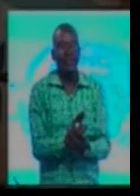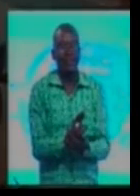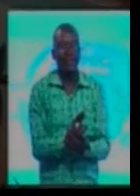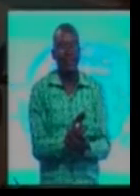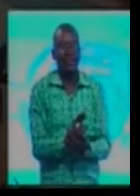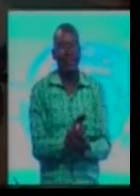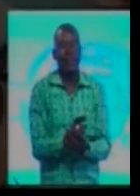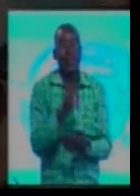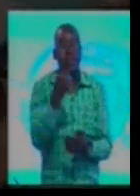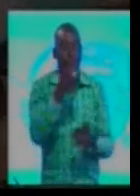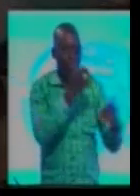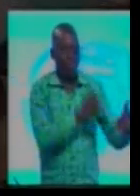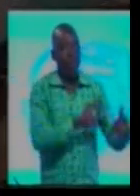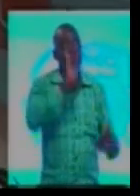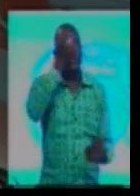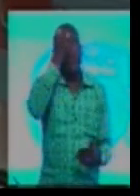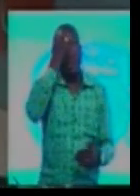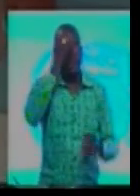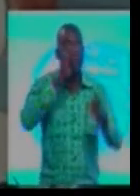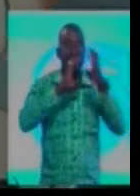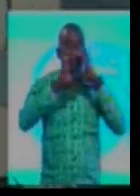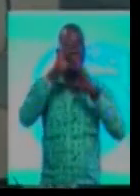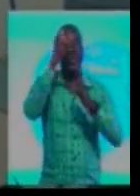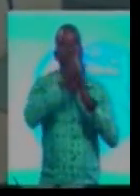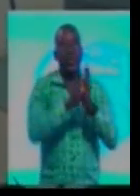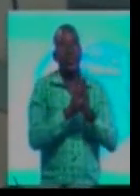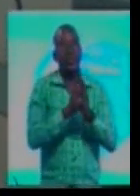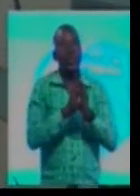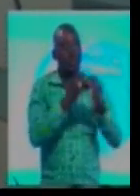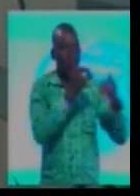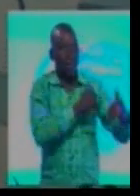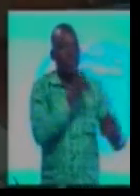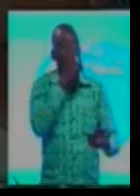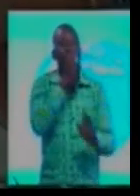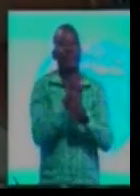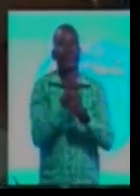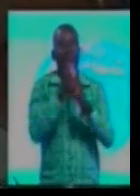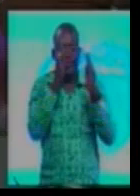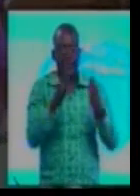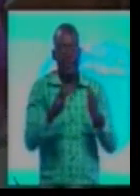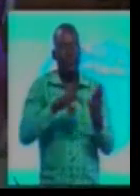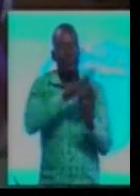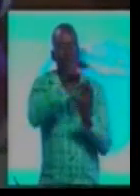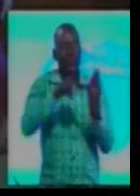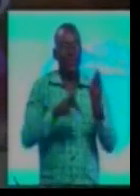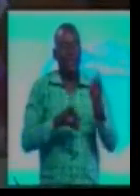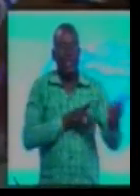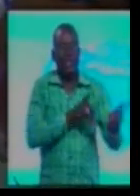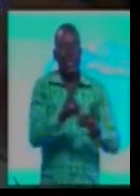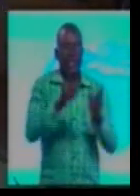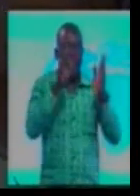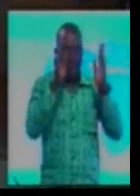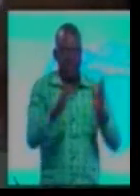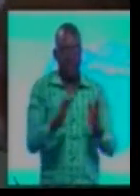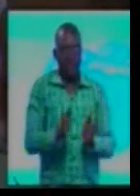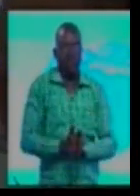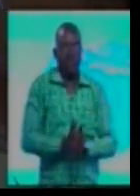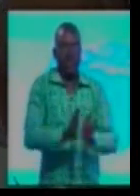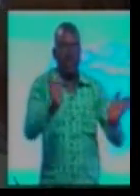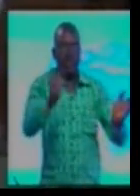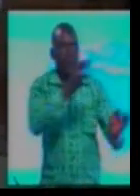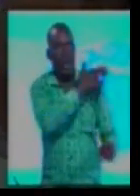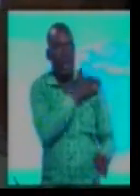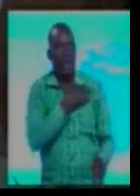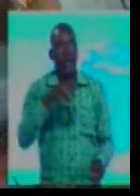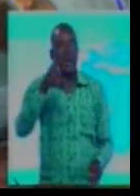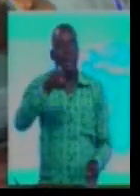D'un côté, le ministre de la Communication et ses proches collaborateurs, parmi lesquels les directeurs généraux des éditions Sidoya et de la